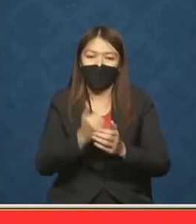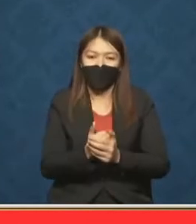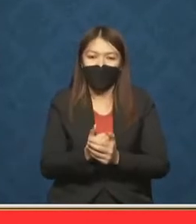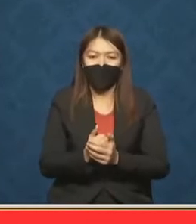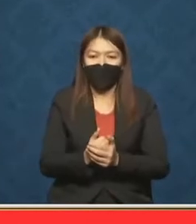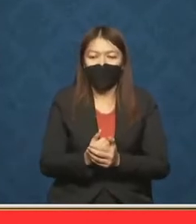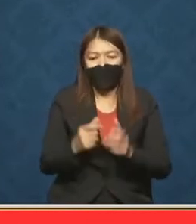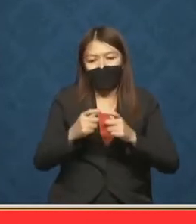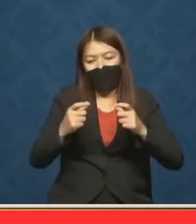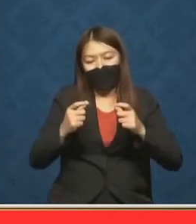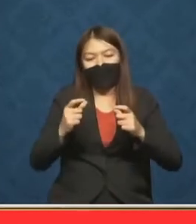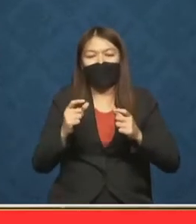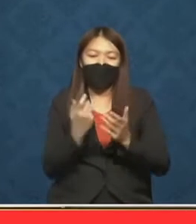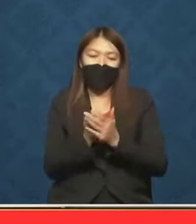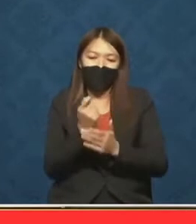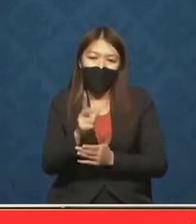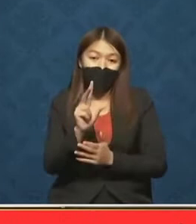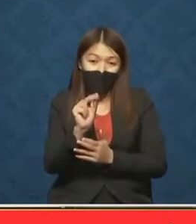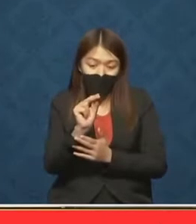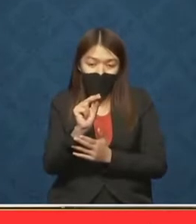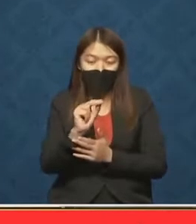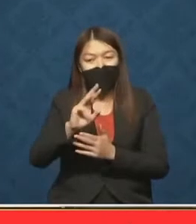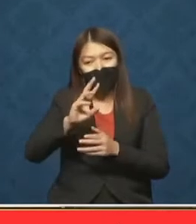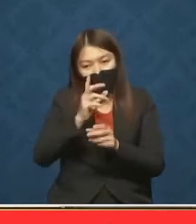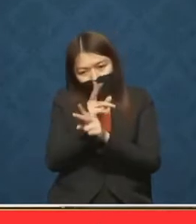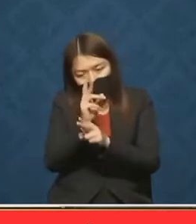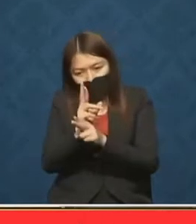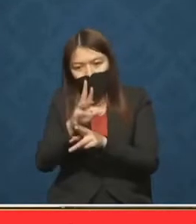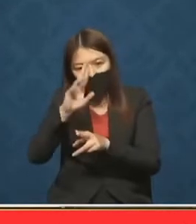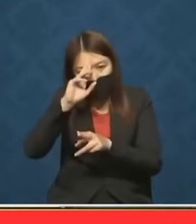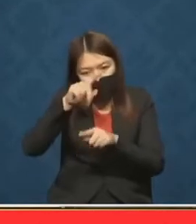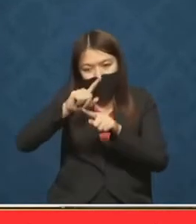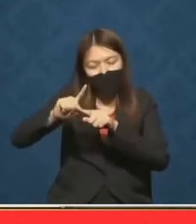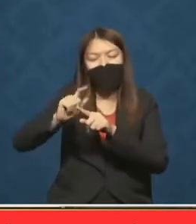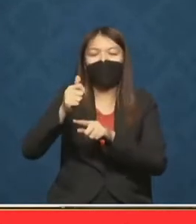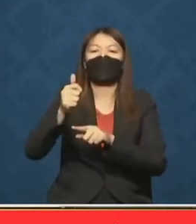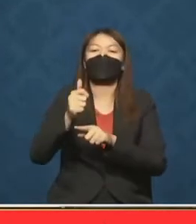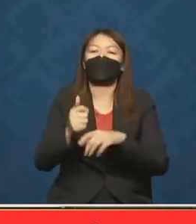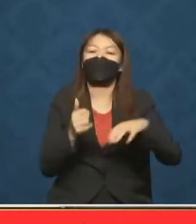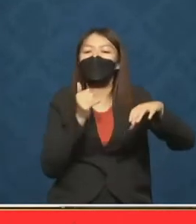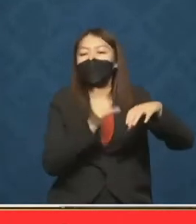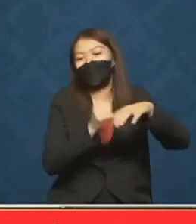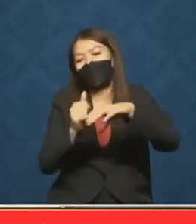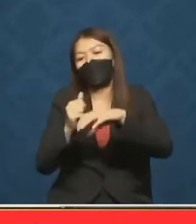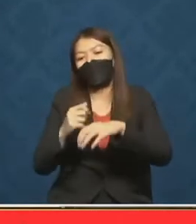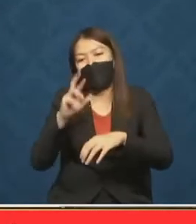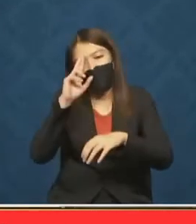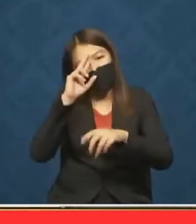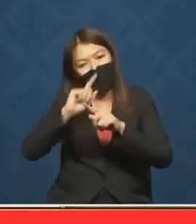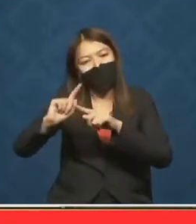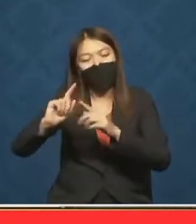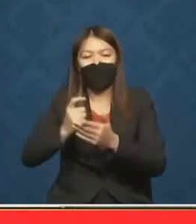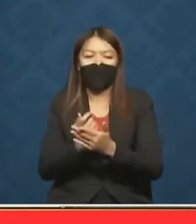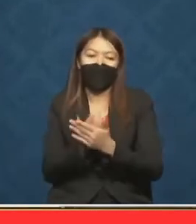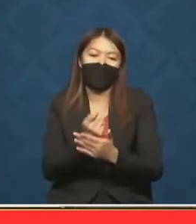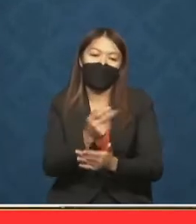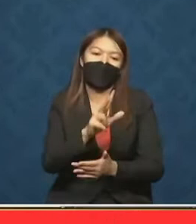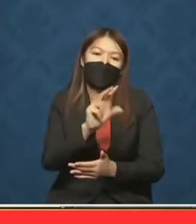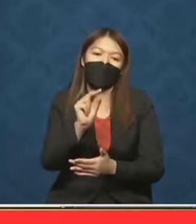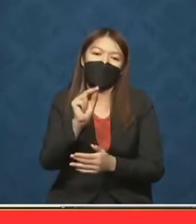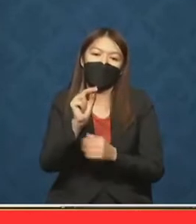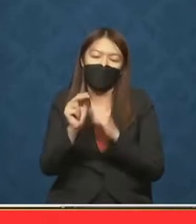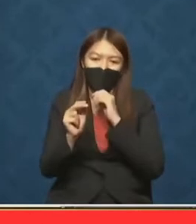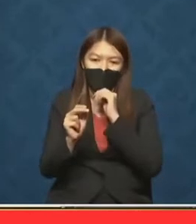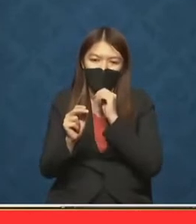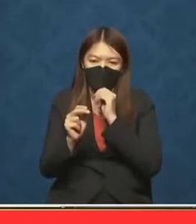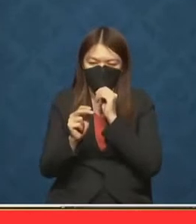30 บาท รกษาทุกโลกประชาชนไม่ต้องกงวลในเรื่องเจ็บป่วยค่ะเพราทุกโลกจ่ายแค่ 30 บาทนโยบาย 1 ตำบน